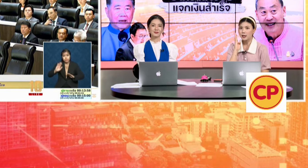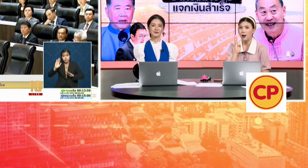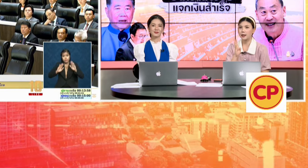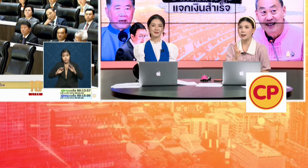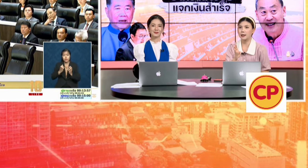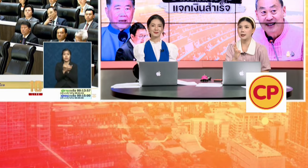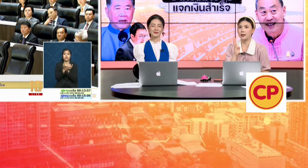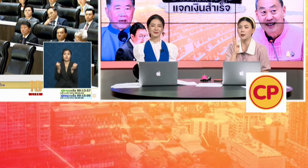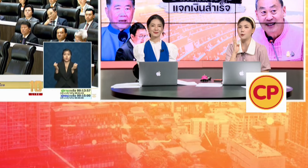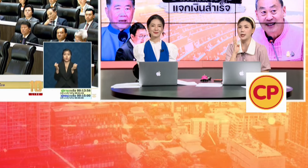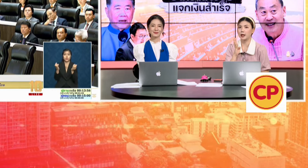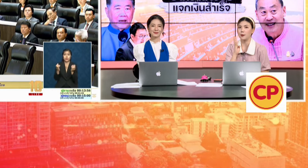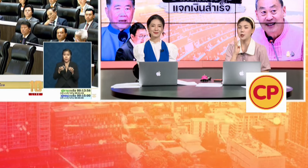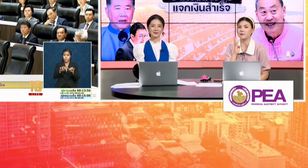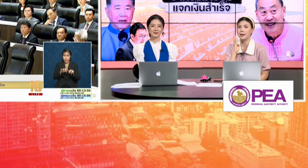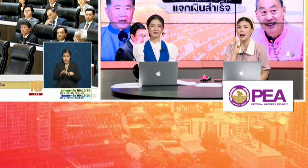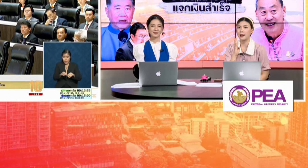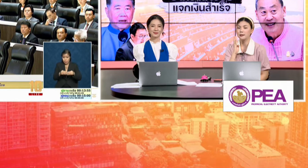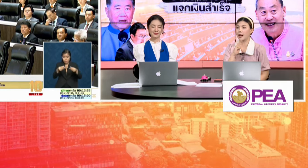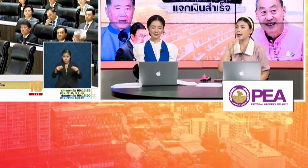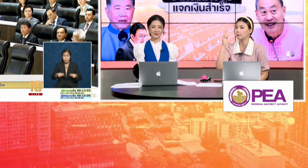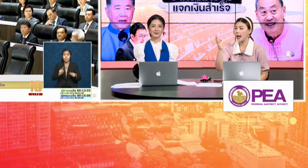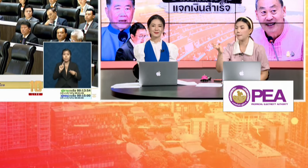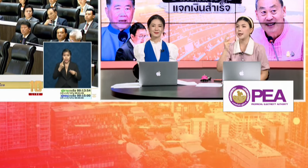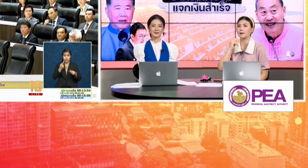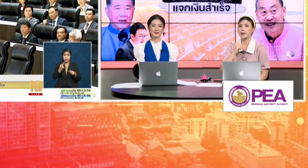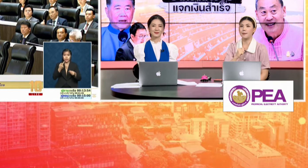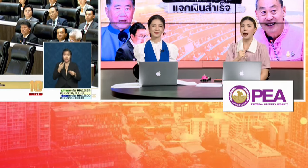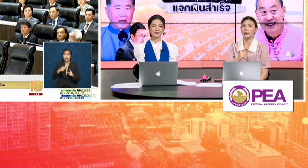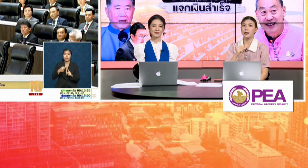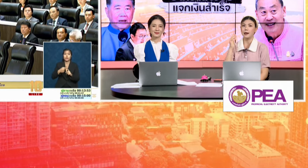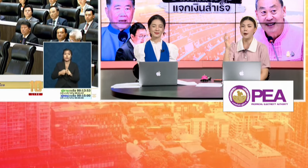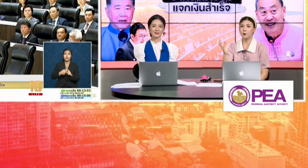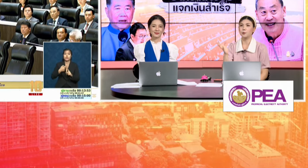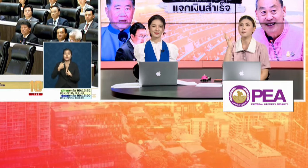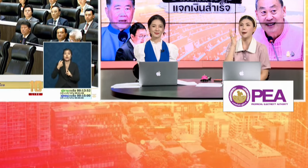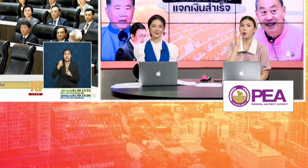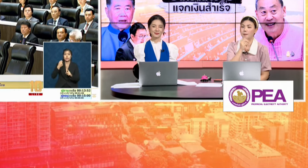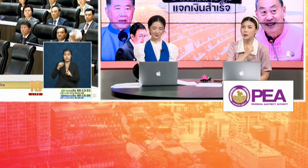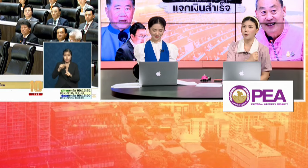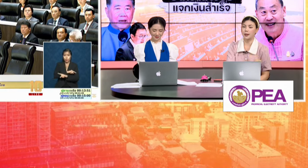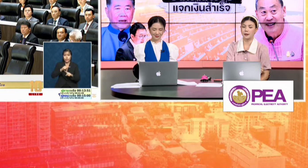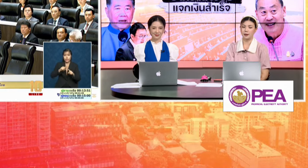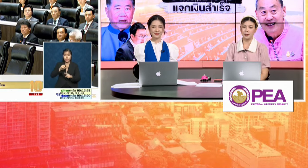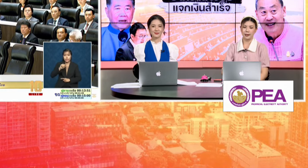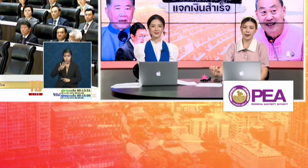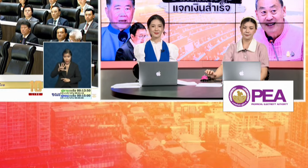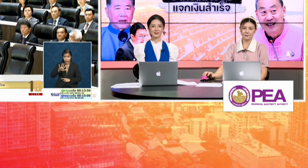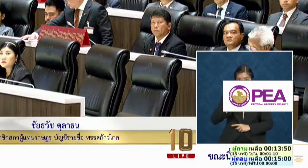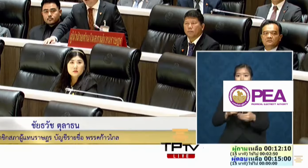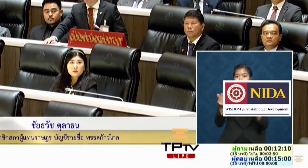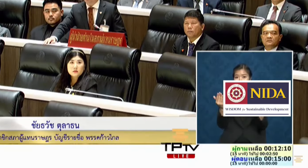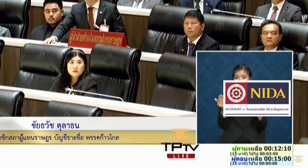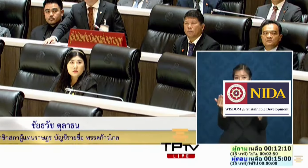ฟังจังหวะนี้ที่คุณชวัฒน์ผู้นำฝ่ายค้านตั้งคำถามไปยังรัฐบาลแล้วคุณภูมิธรรมก็มาตอบประเด็นเรื่องนี้กัน